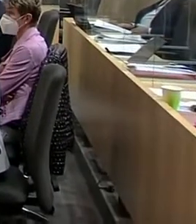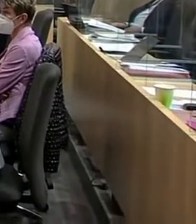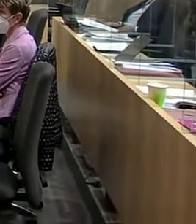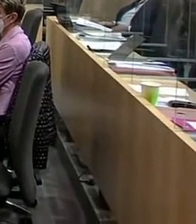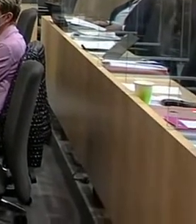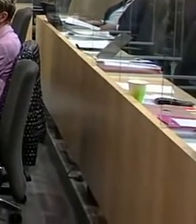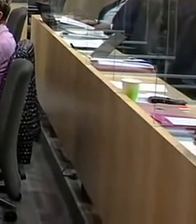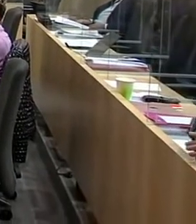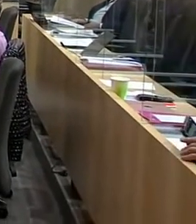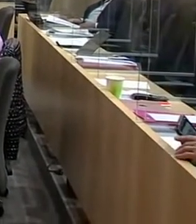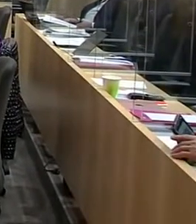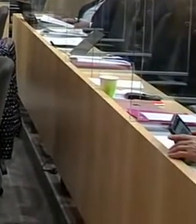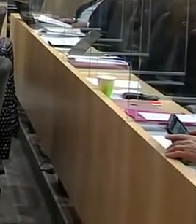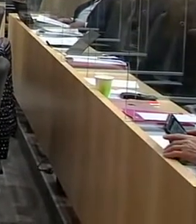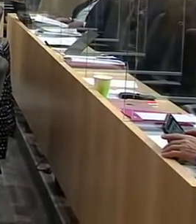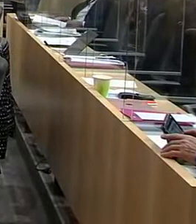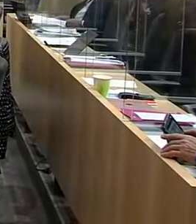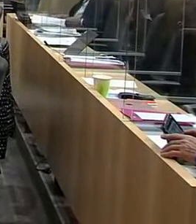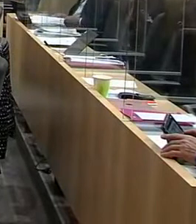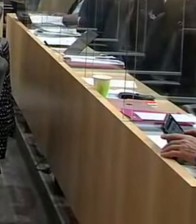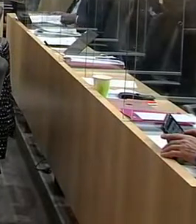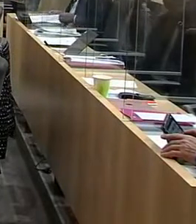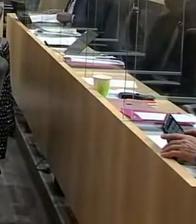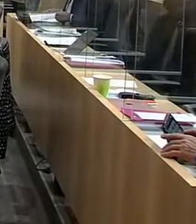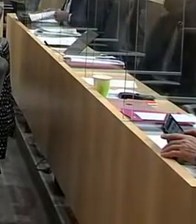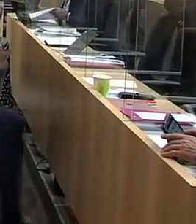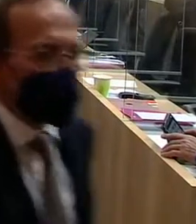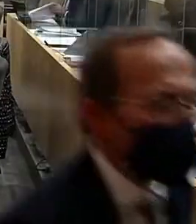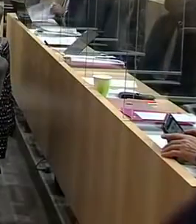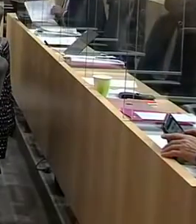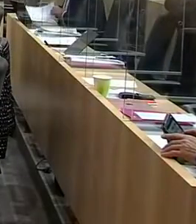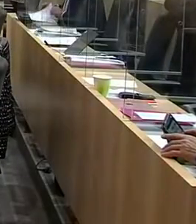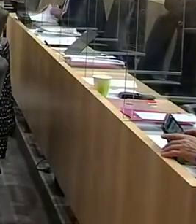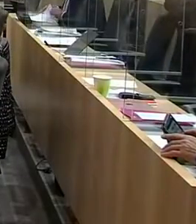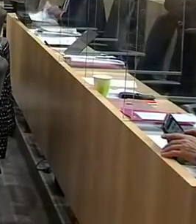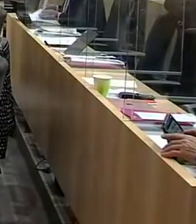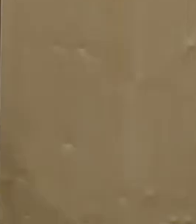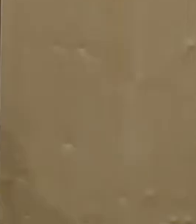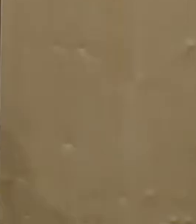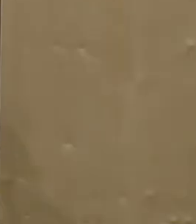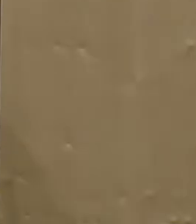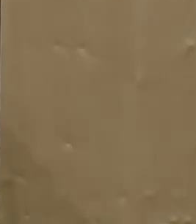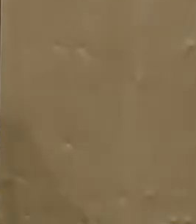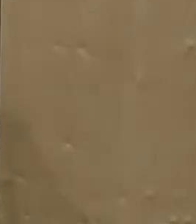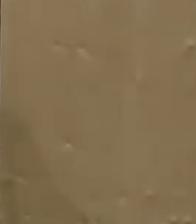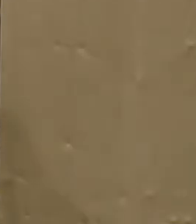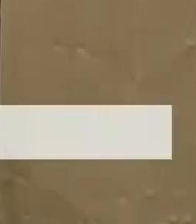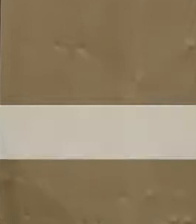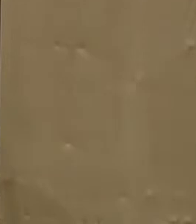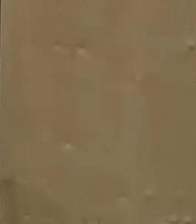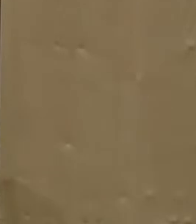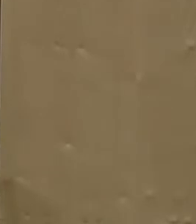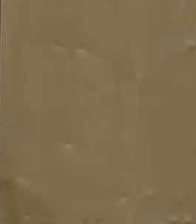Danke vielmals, Frau Präsidentin, Herr Finanzminister, liebe Kolleginnen und Kollegen, meine sehr verehrten Damen und